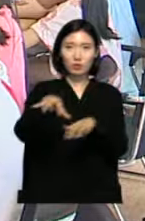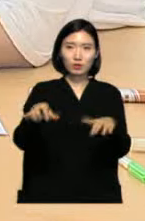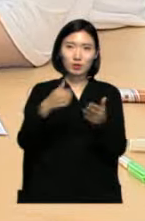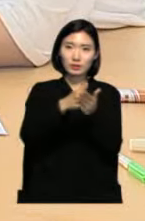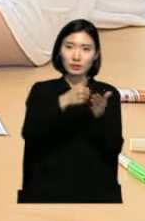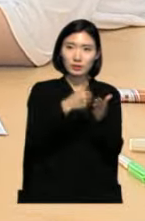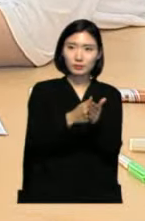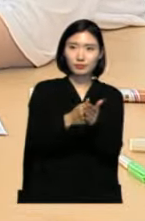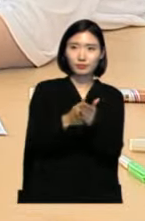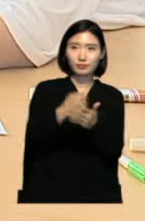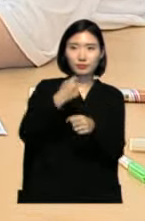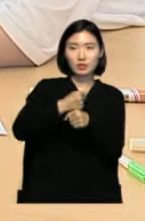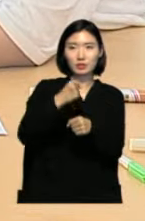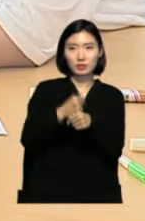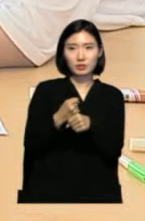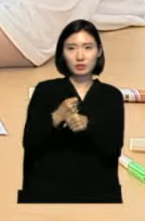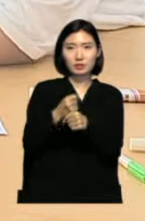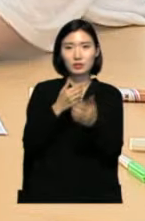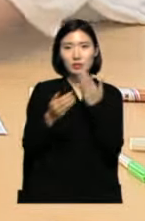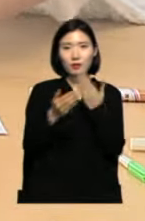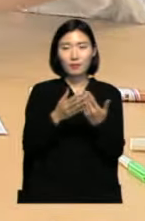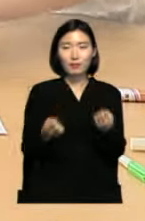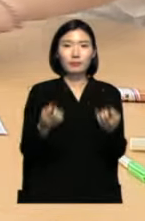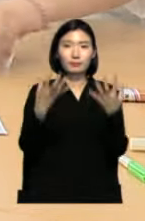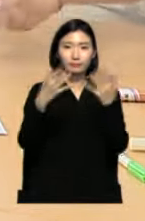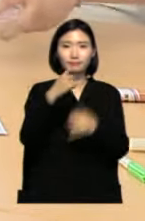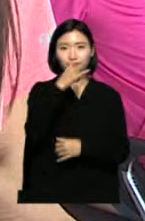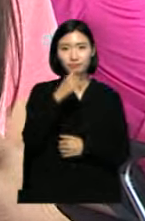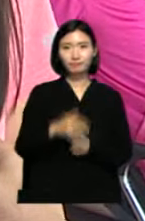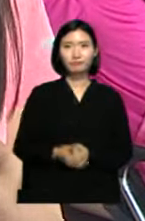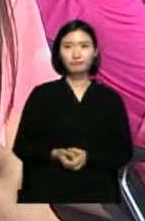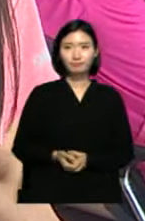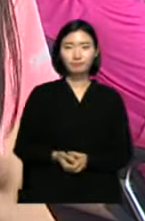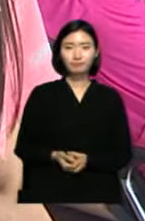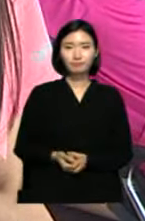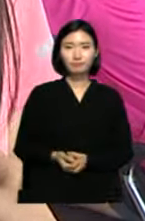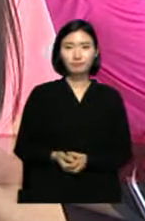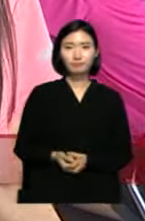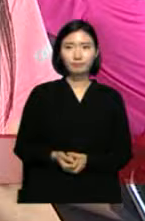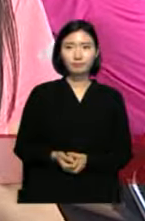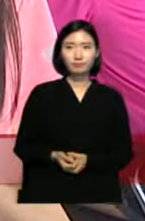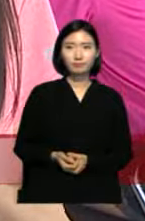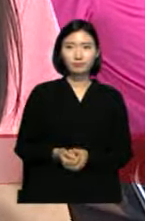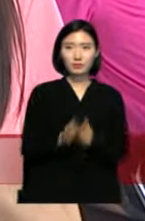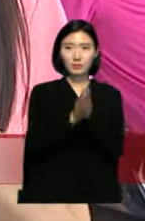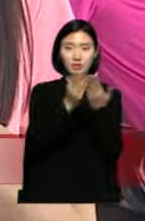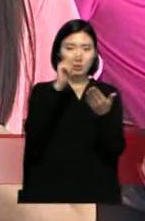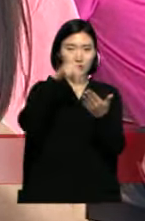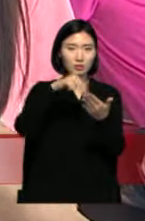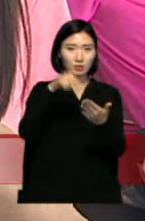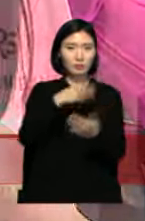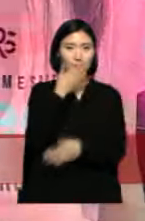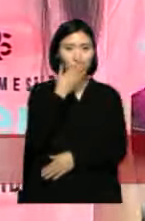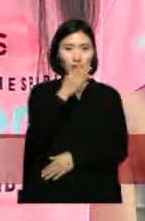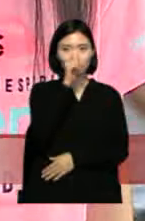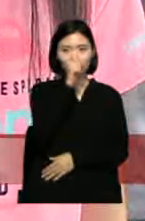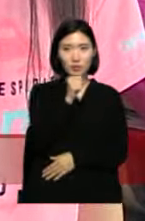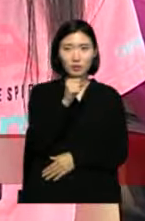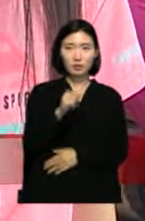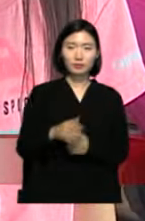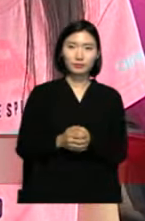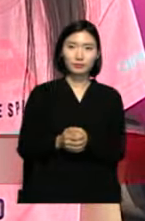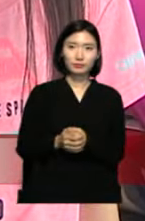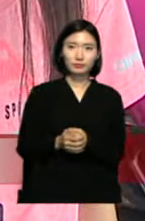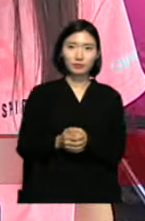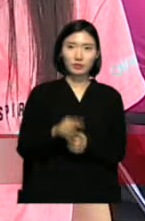그림 그리기와 만들기 같은 체험 행사가 열렸습니다. 기분이 좋고요. 그리고 책을 볼 수 있어서 좋아요.